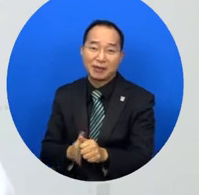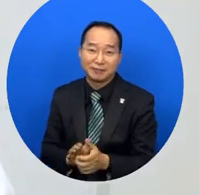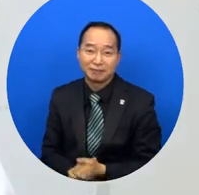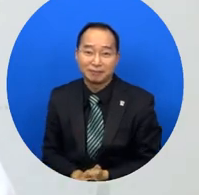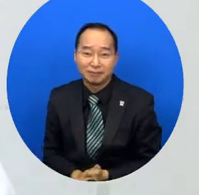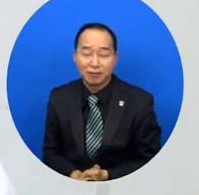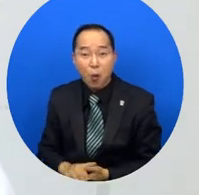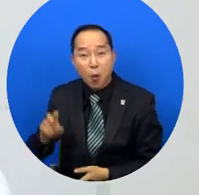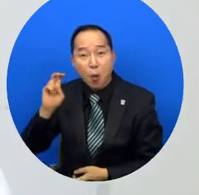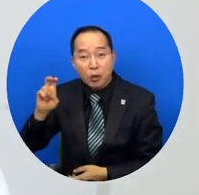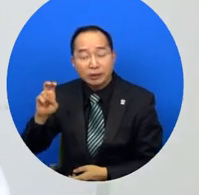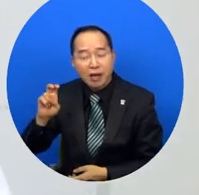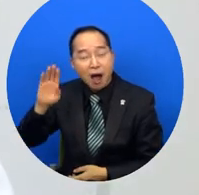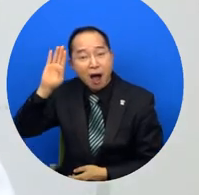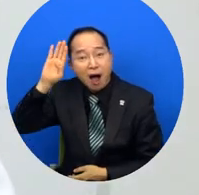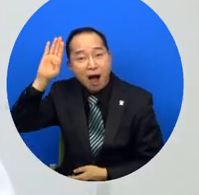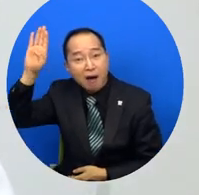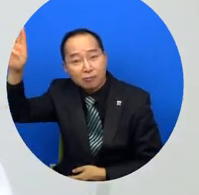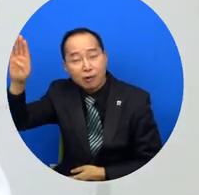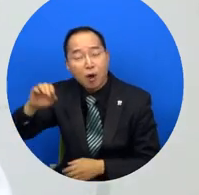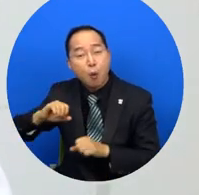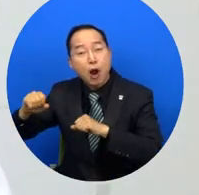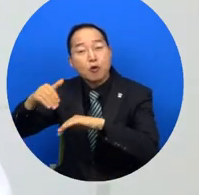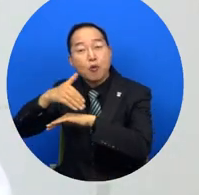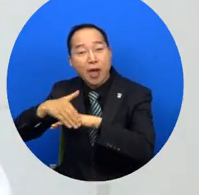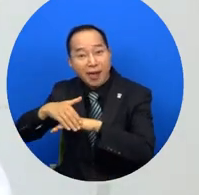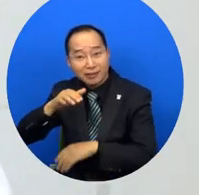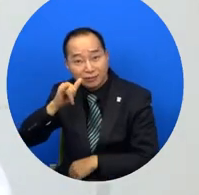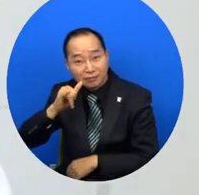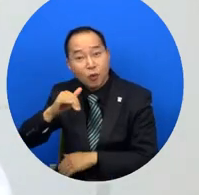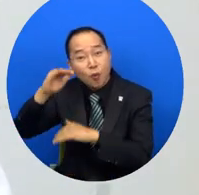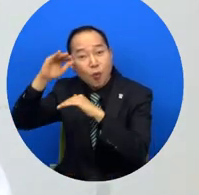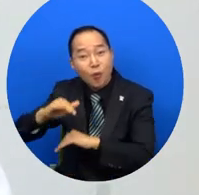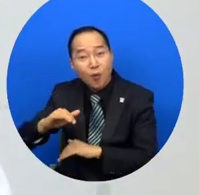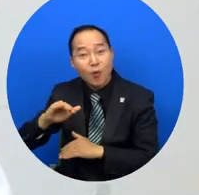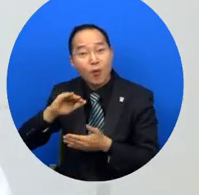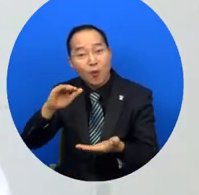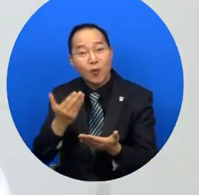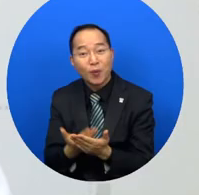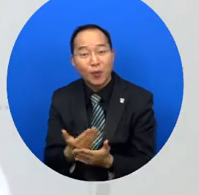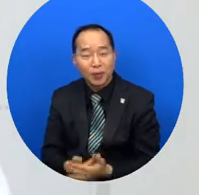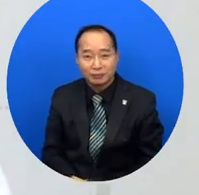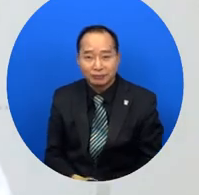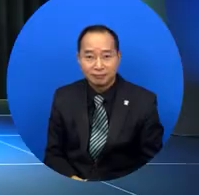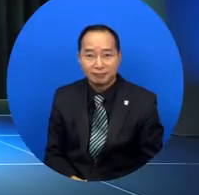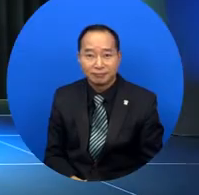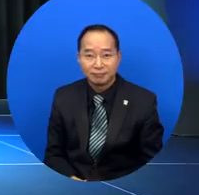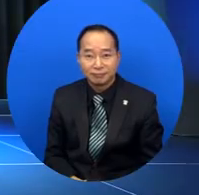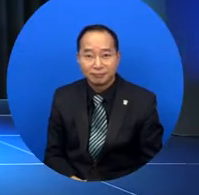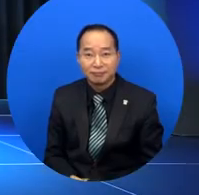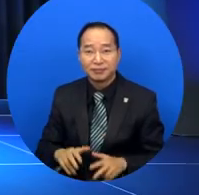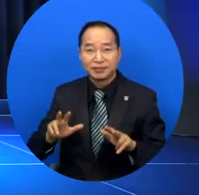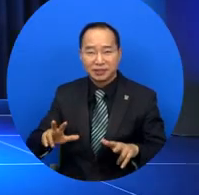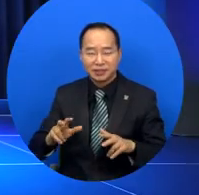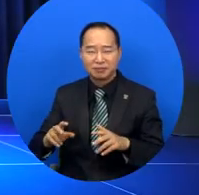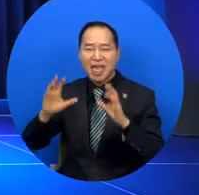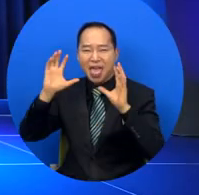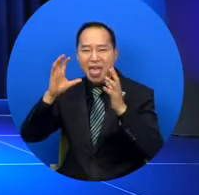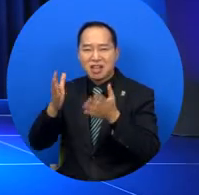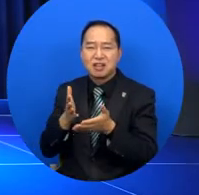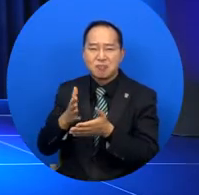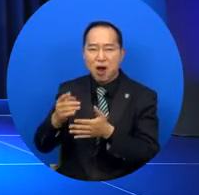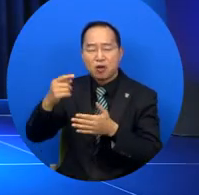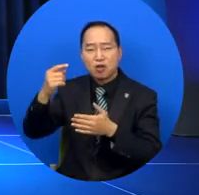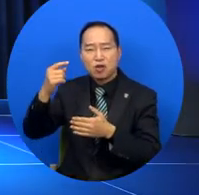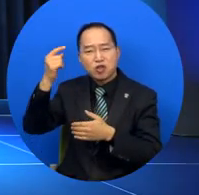바람이 있습니다. 혹시 교수님의 앞으로의 계획이 있다면 어떤 게 있는지 궁금합니다. 지금은